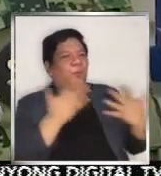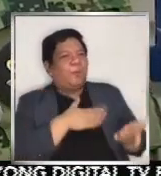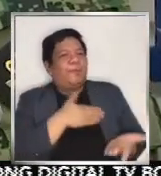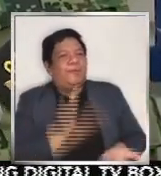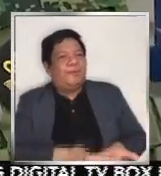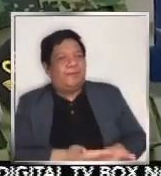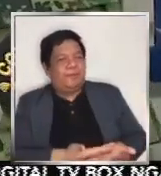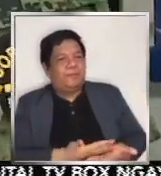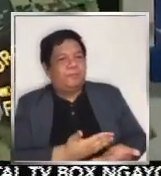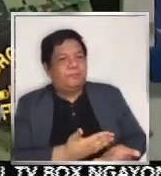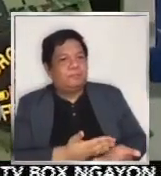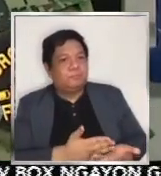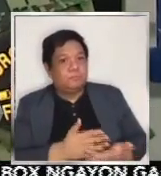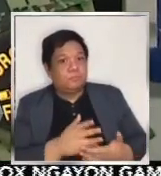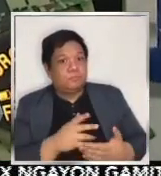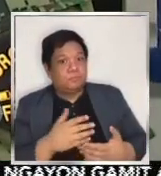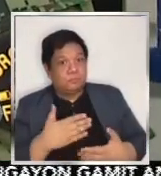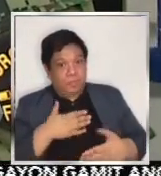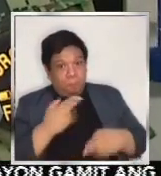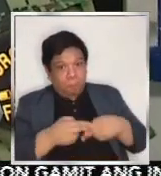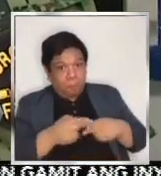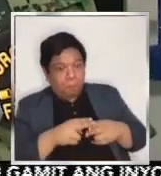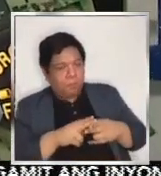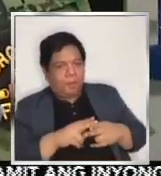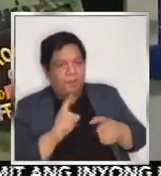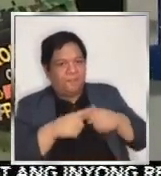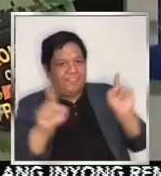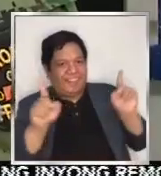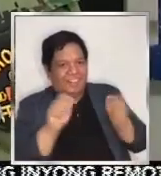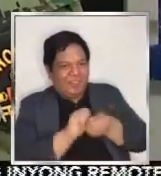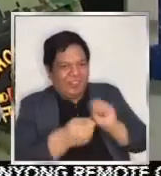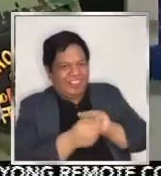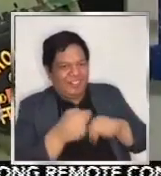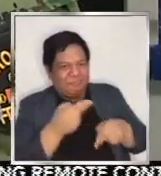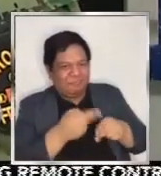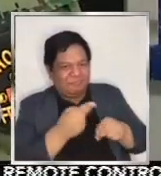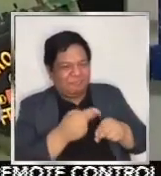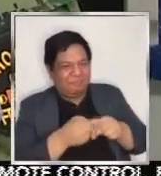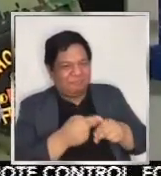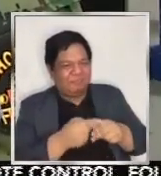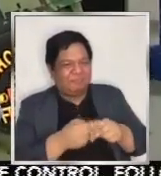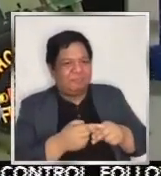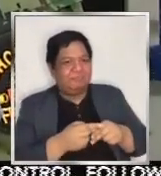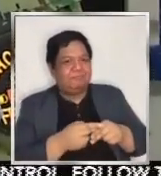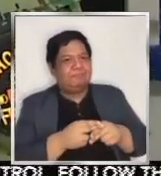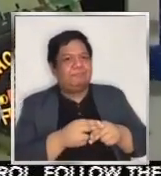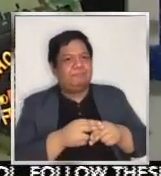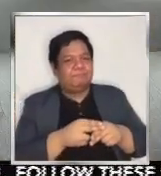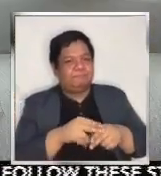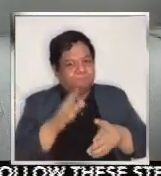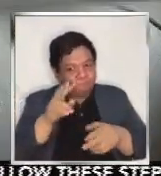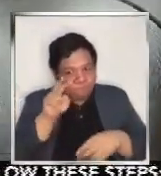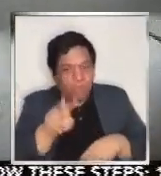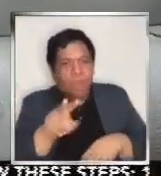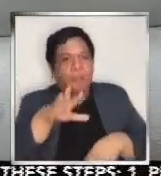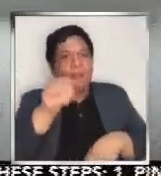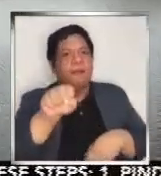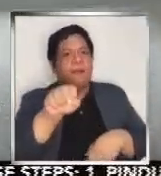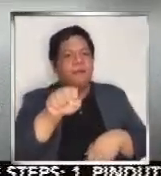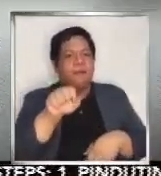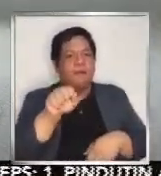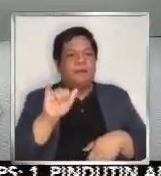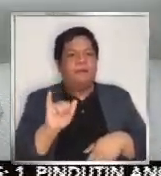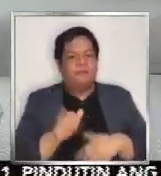using not his name. Okay. Pero may mukha siya doon. May mukha siya doon. I see, kaya nandun doon. Okay. Kaya nakuha siya. Mula